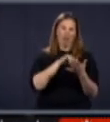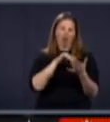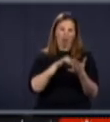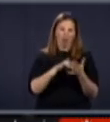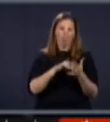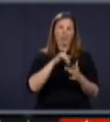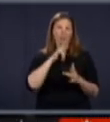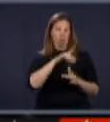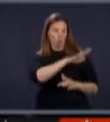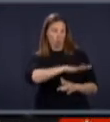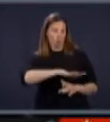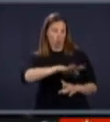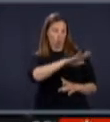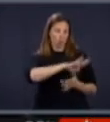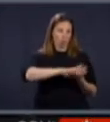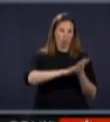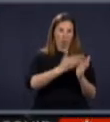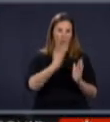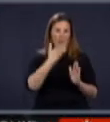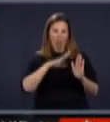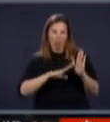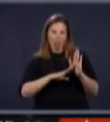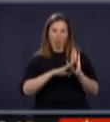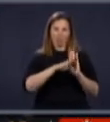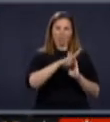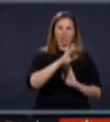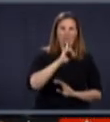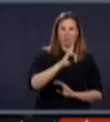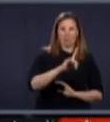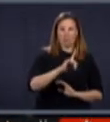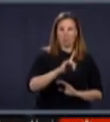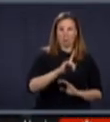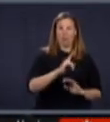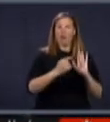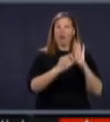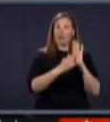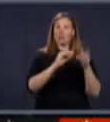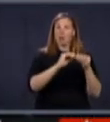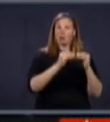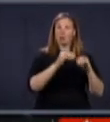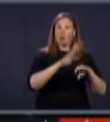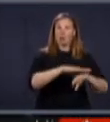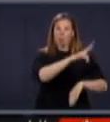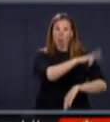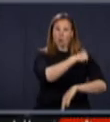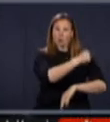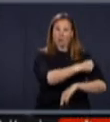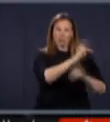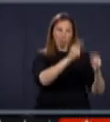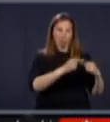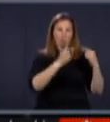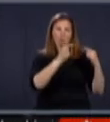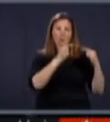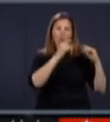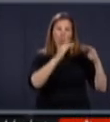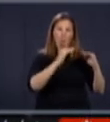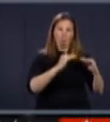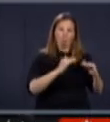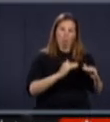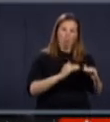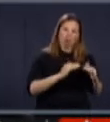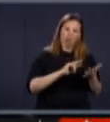va évoluer. On le voit déjà là, que les hospitalisations diminuent très lentement, mais elles diminuent. Alors,